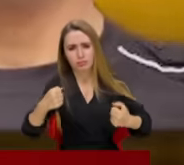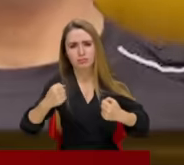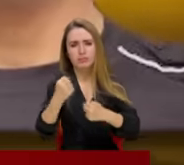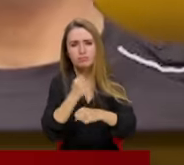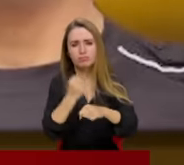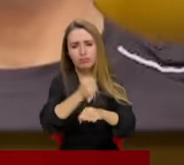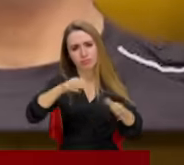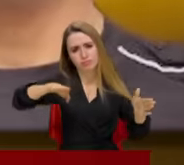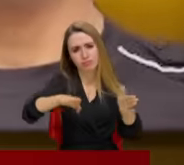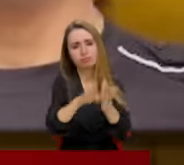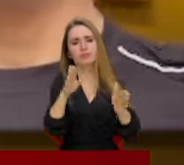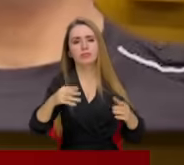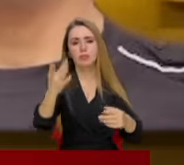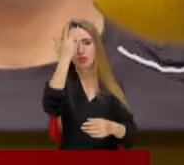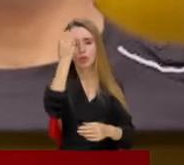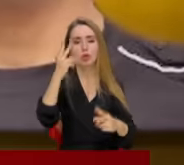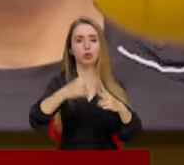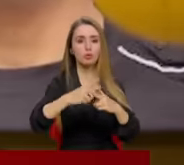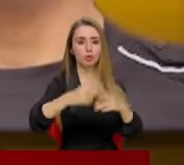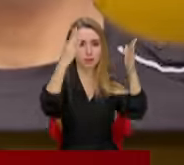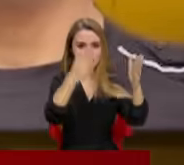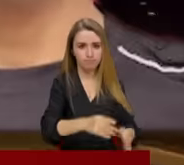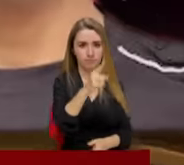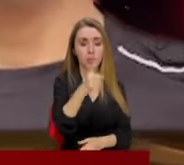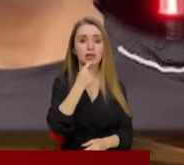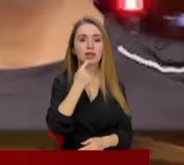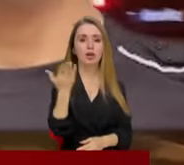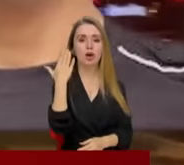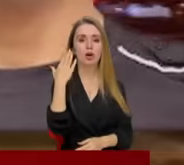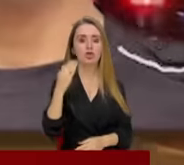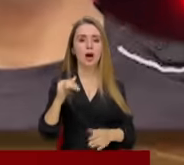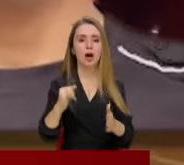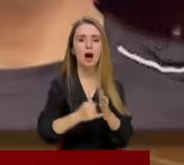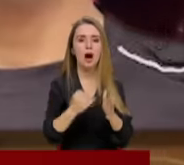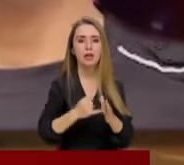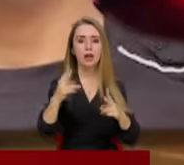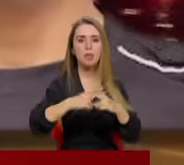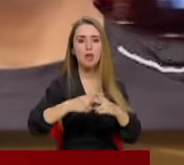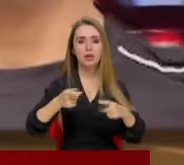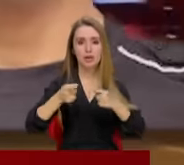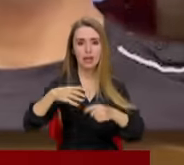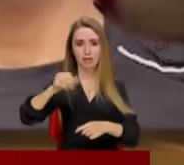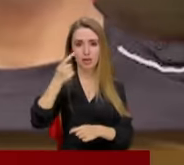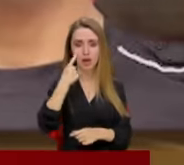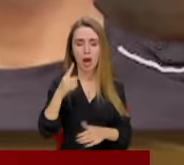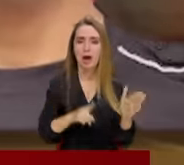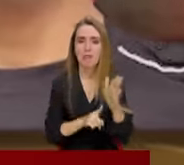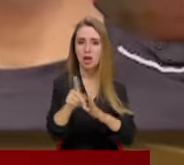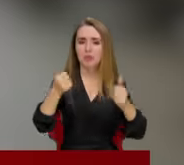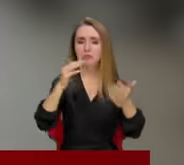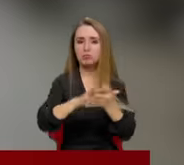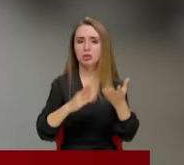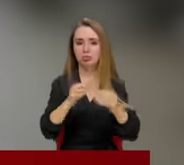bariyerlere çarparak şehit düştü polis memuru Furkan Bor. Bir yıl önce Gaziantep Polis Meslek Eğitim Merkezi'nden başarıyla mezun